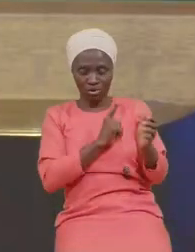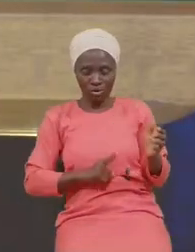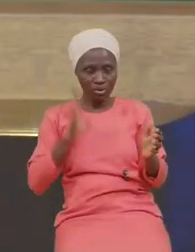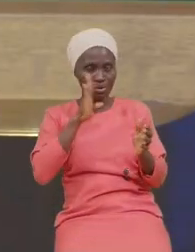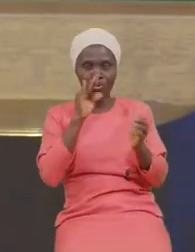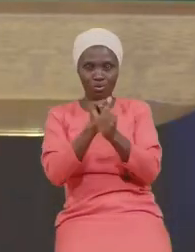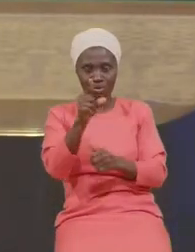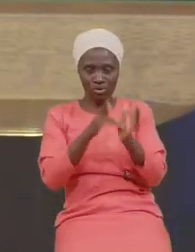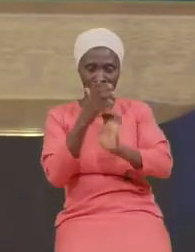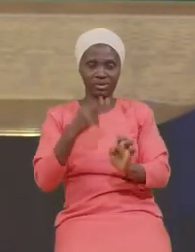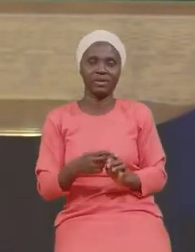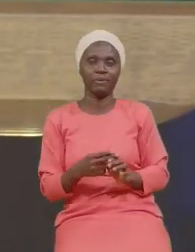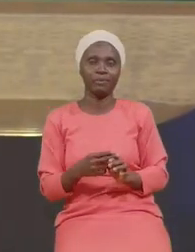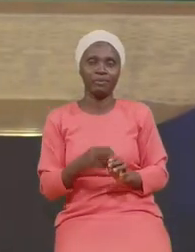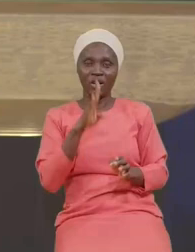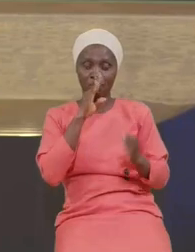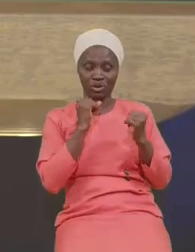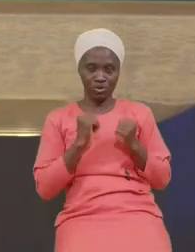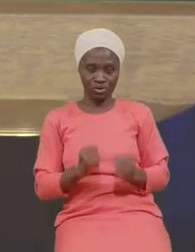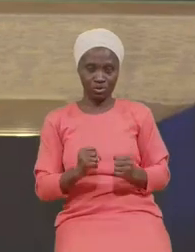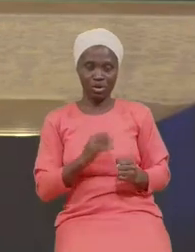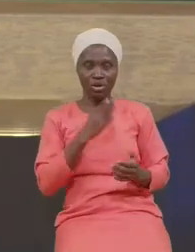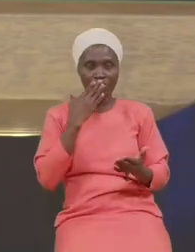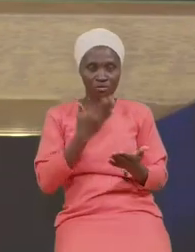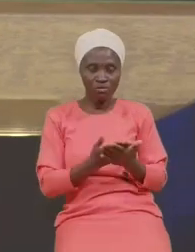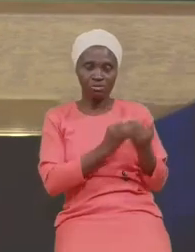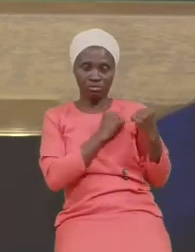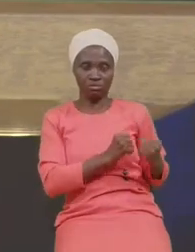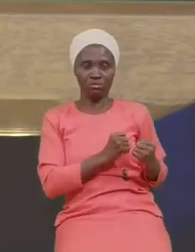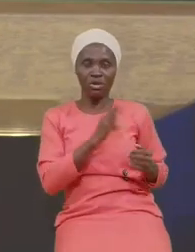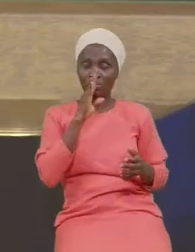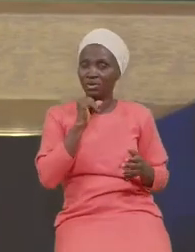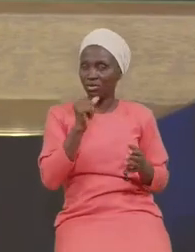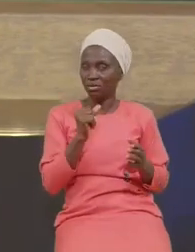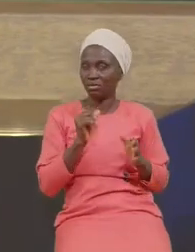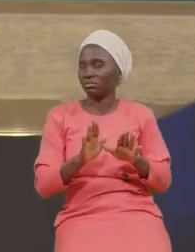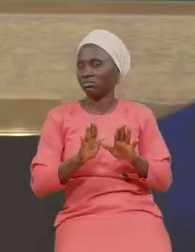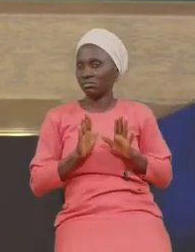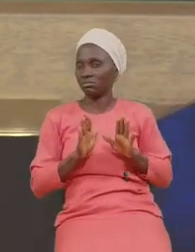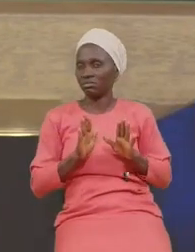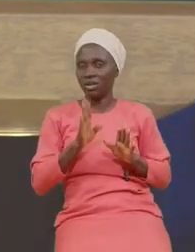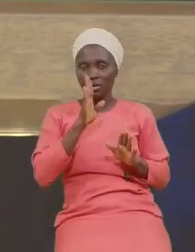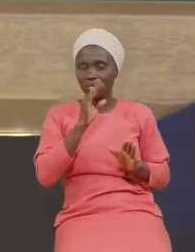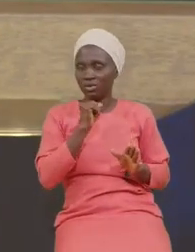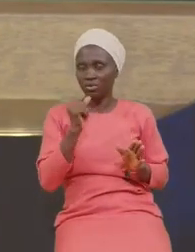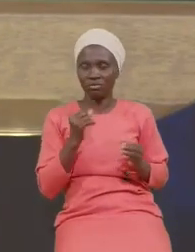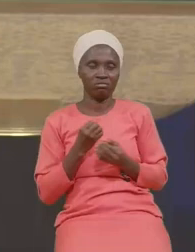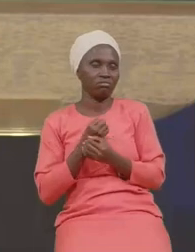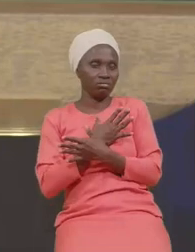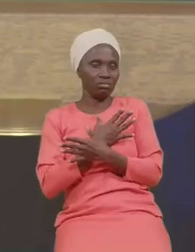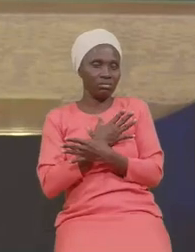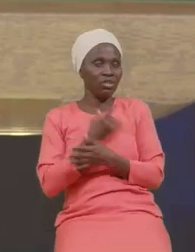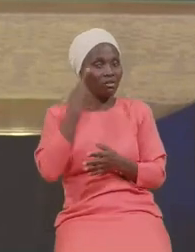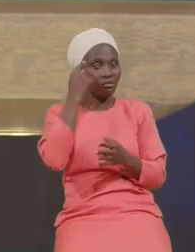courage ne devrait point et noter pour vendre ne te pour prendre